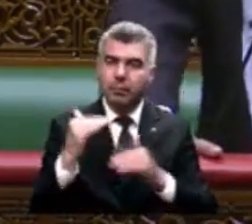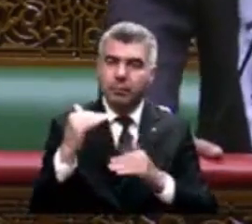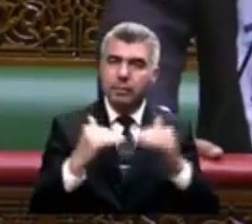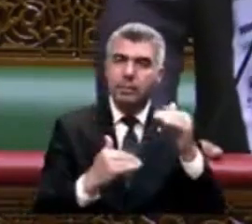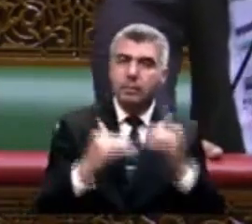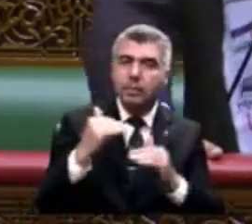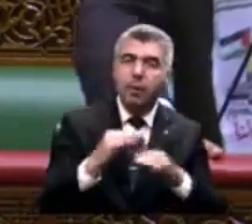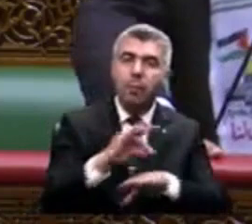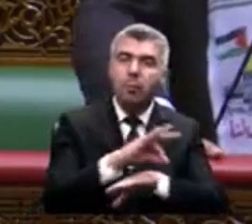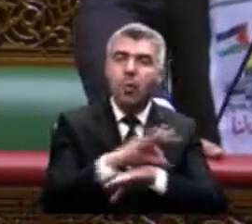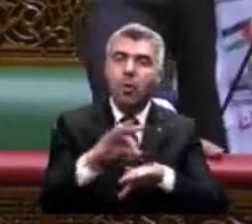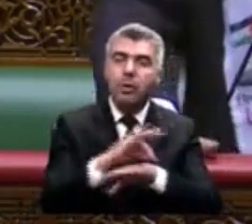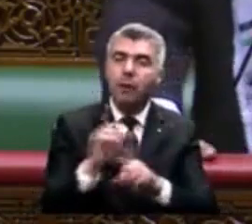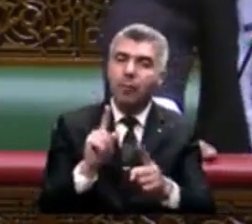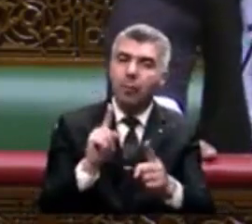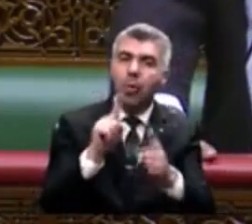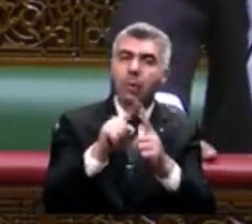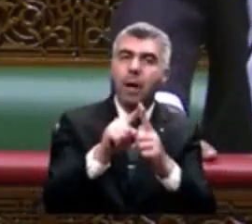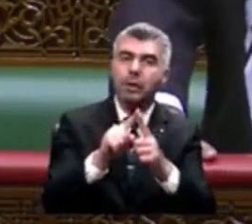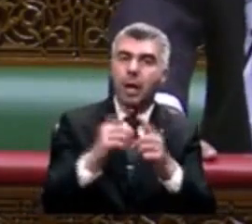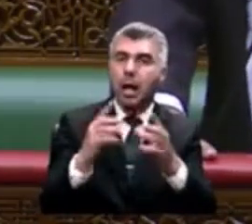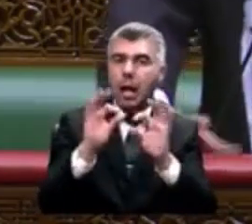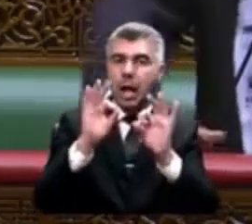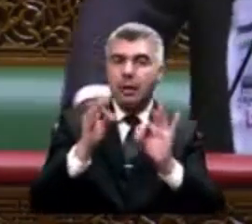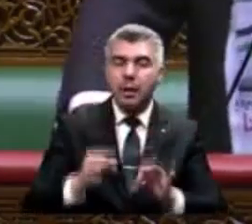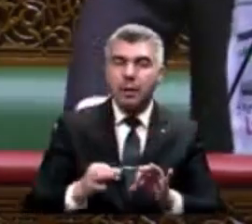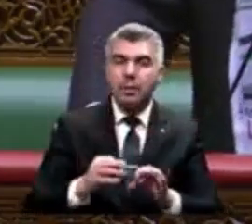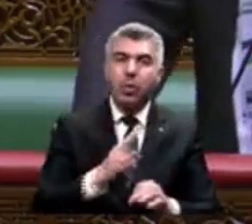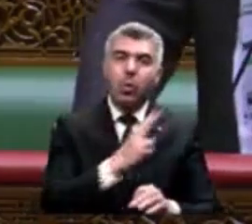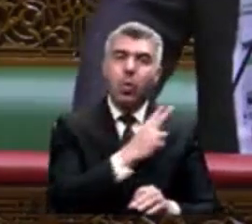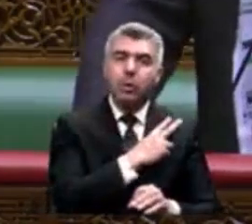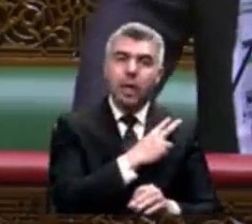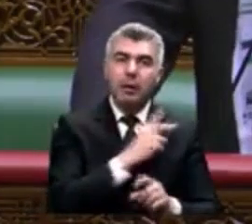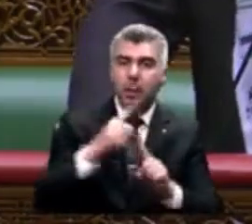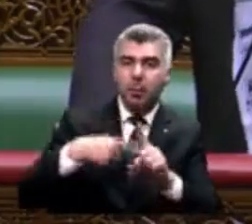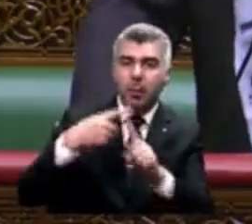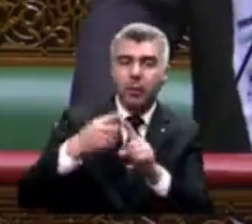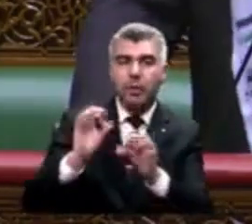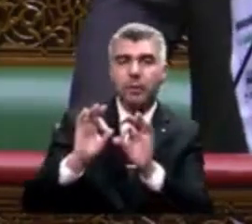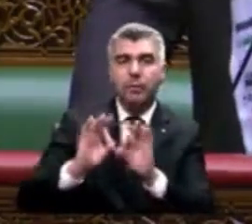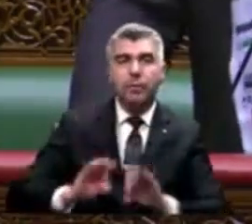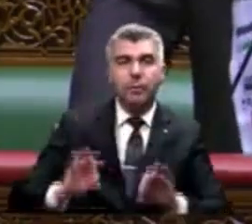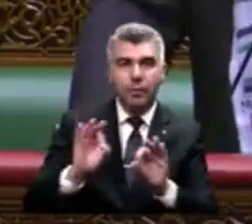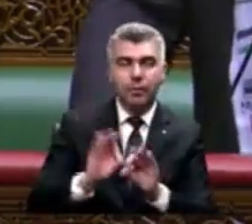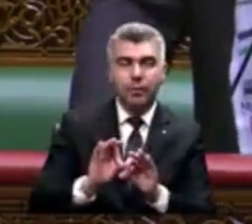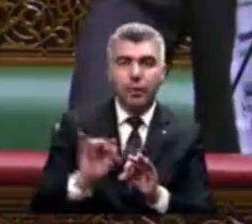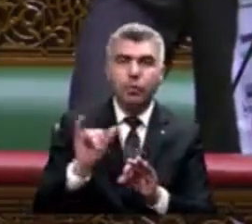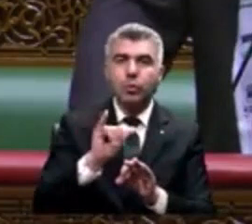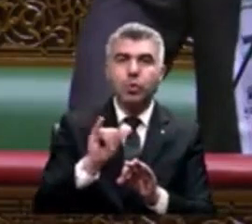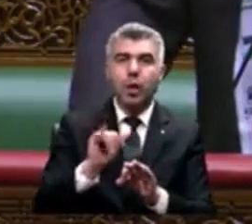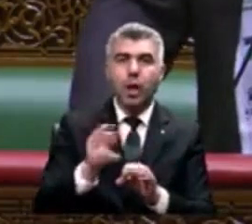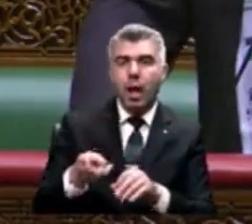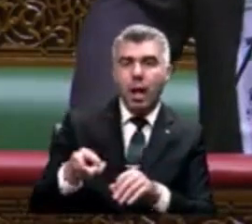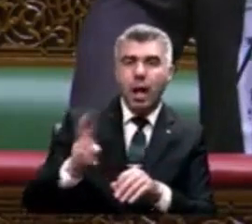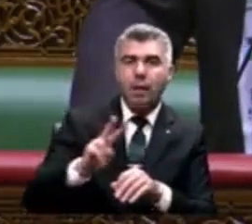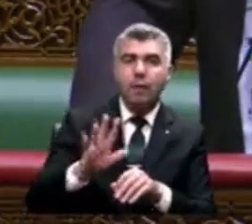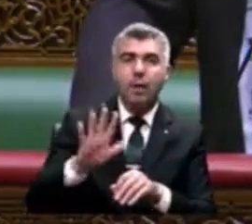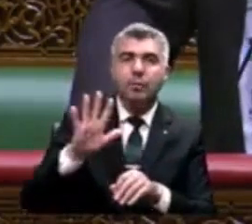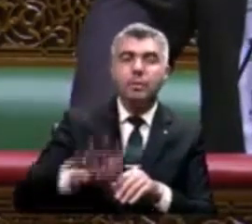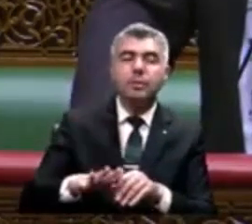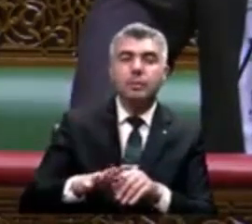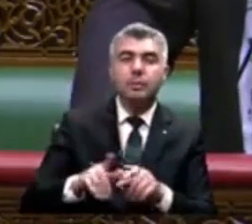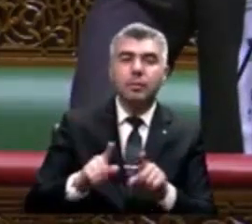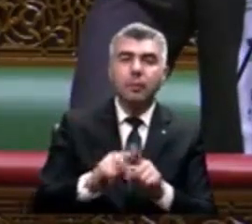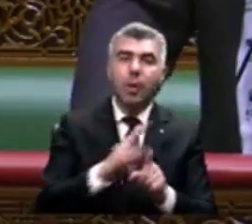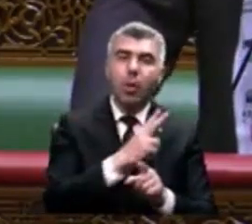الموظفين، كاين زياده مباشره في الاجور لعدد الموظفين، ولكن رجال التعليم ما زدتوهمش. نعاود نقول لكم فينا 2500 درهم اللي وعدتوا بها المغاربه